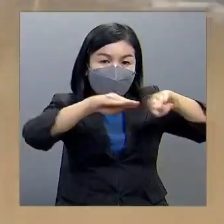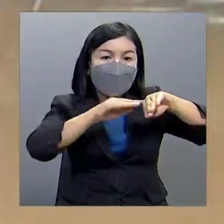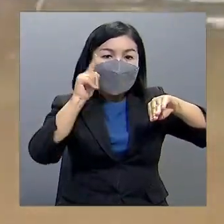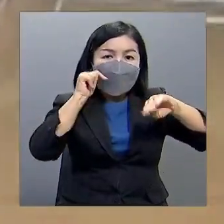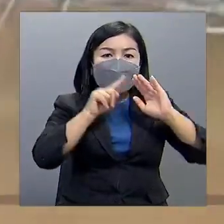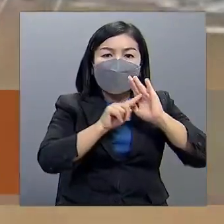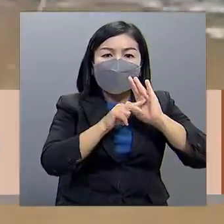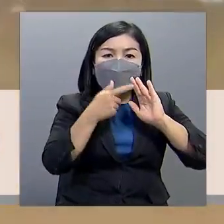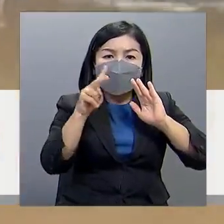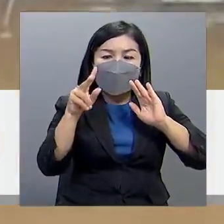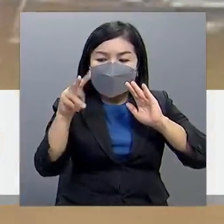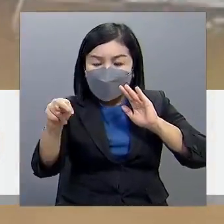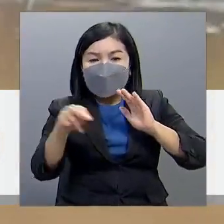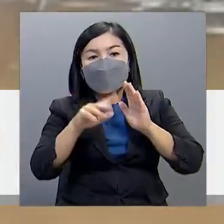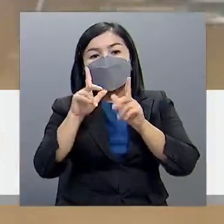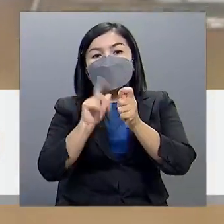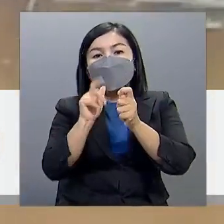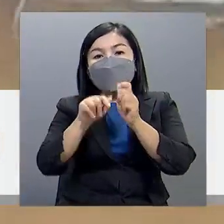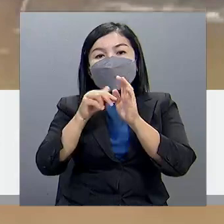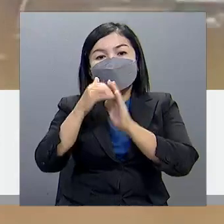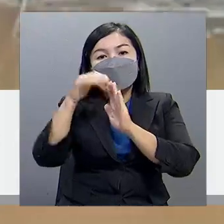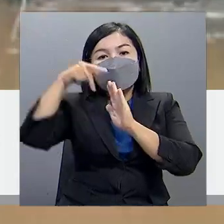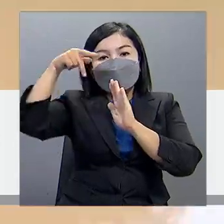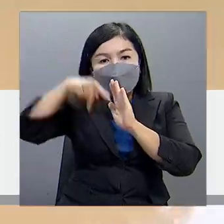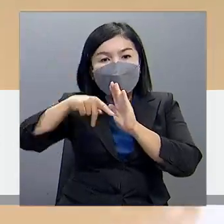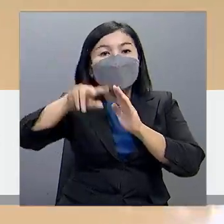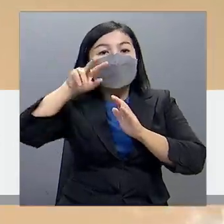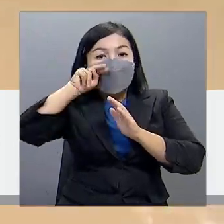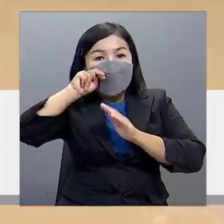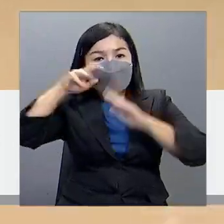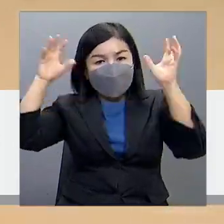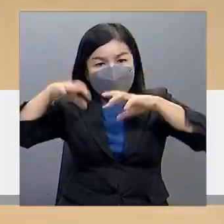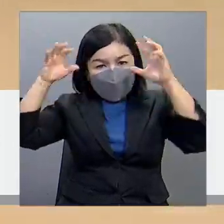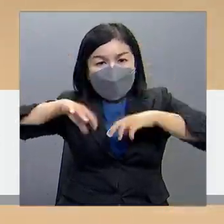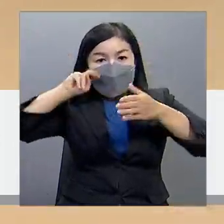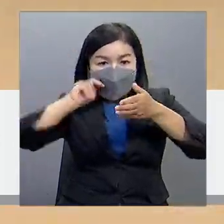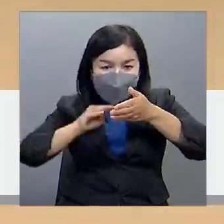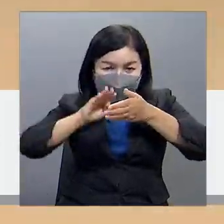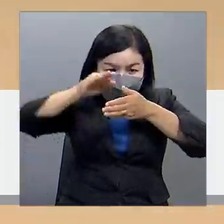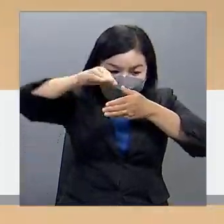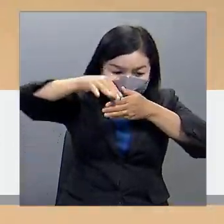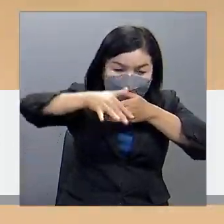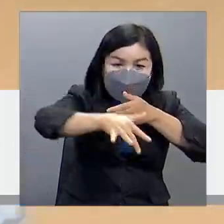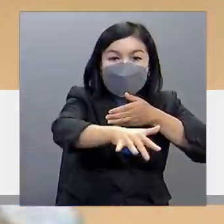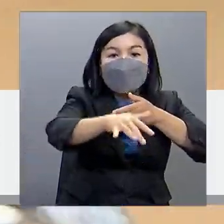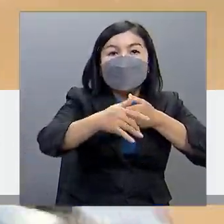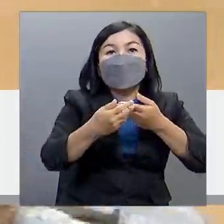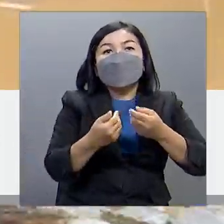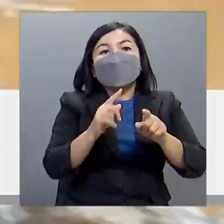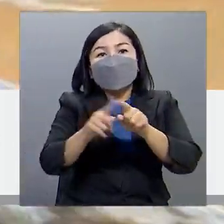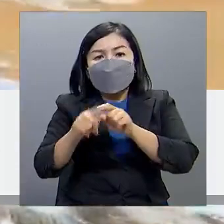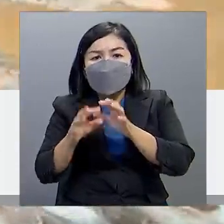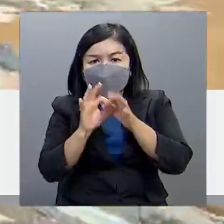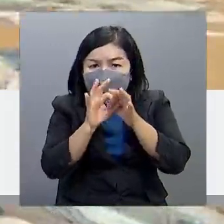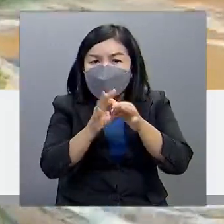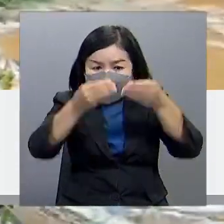แพร่หลังฝนที่ตกหนักก็ทำให้น้ำล้นอ่างกัดเซาะถนนใกล้อ่างเก็บน้ำทรุดตัวยาวค่ะชาวบ้านก็เป็นห่วงว่าอ่าง